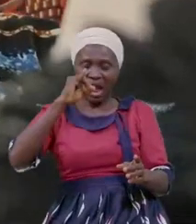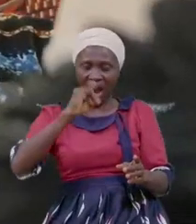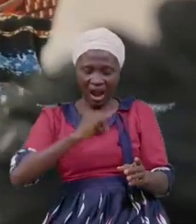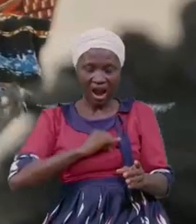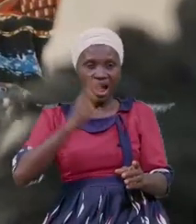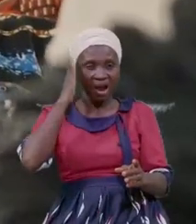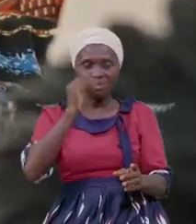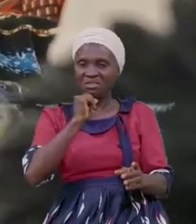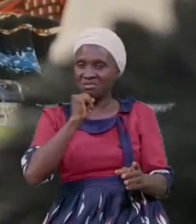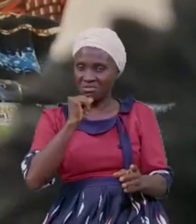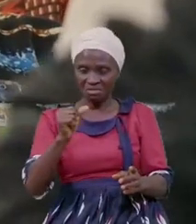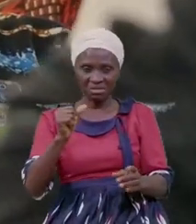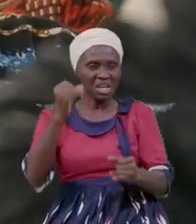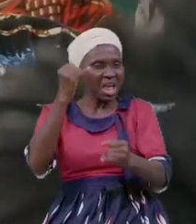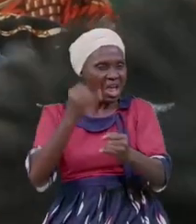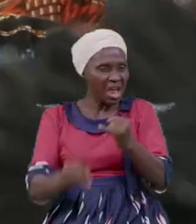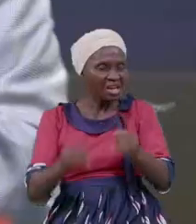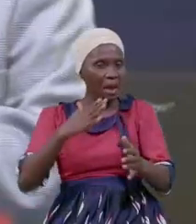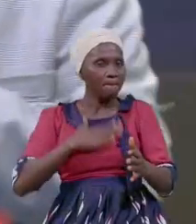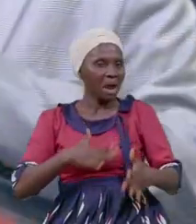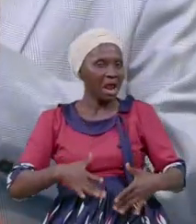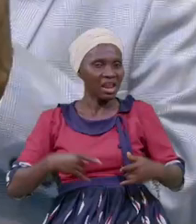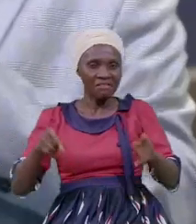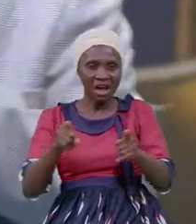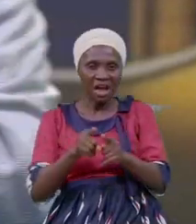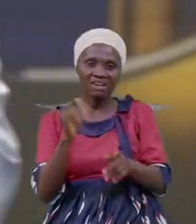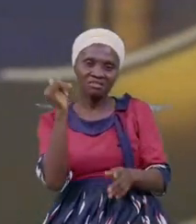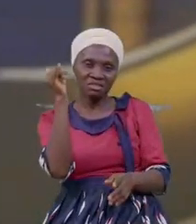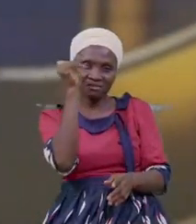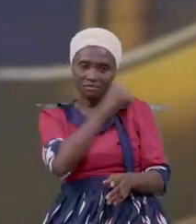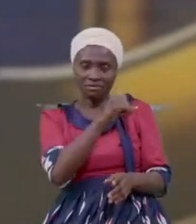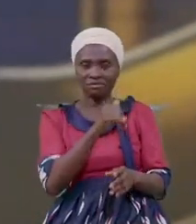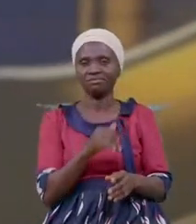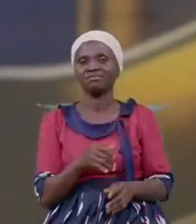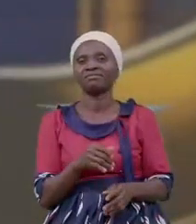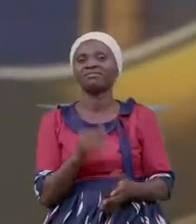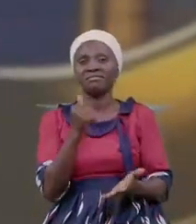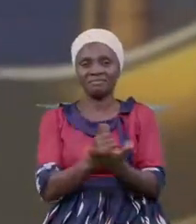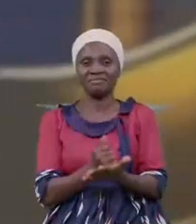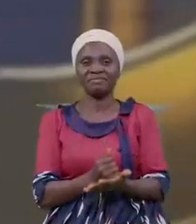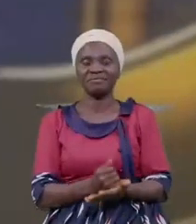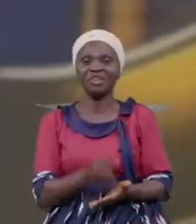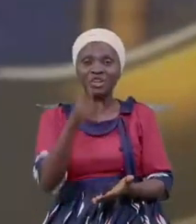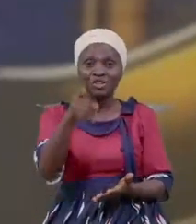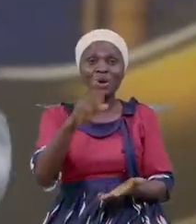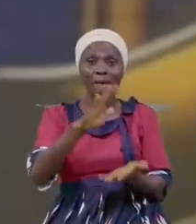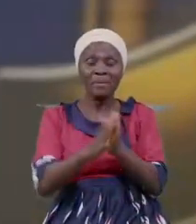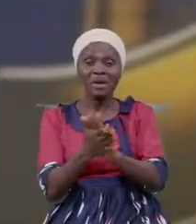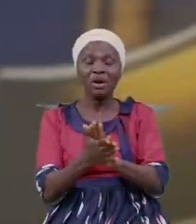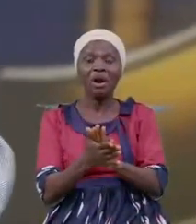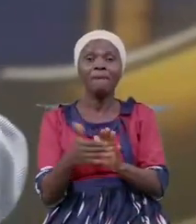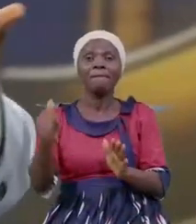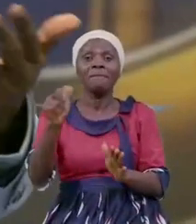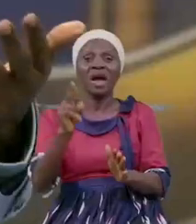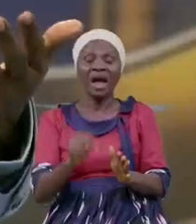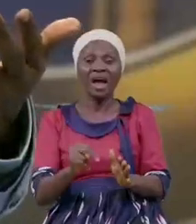qu'une insensé vous savez vous devenez l'auteur vous érez un auteur